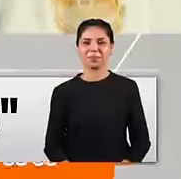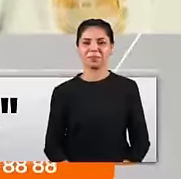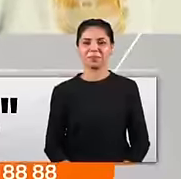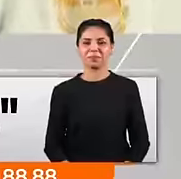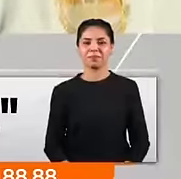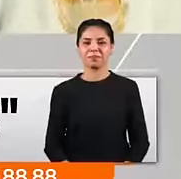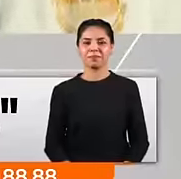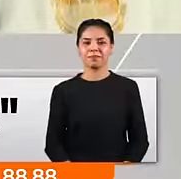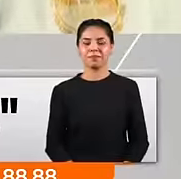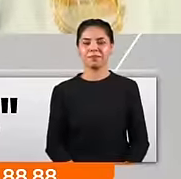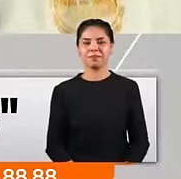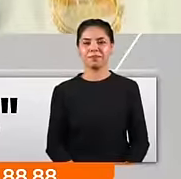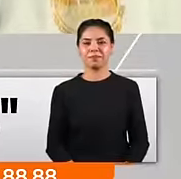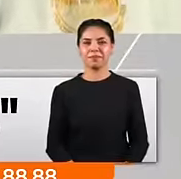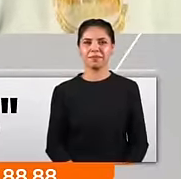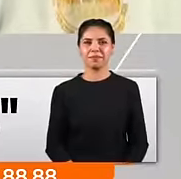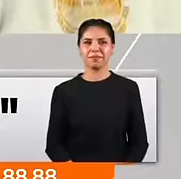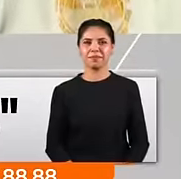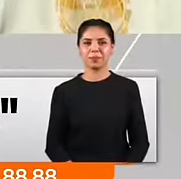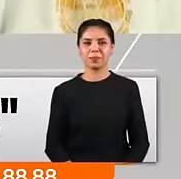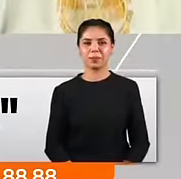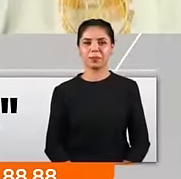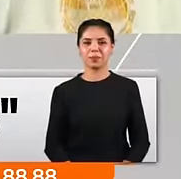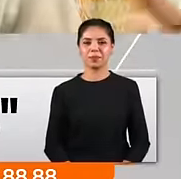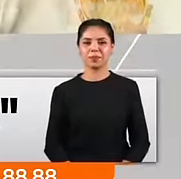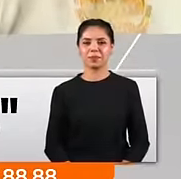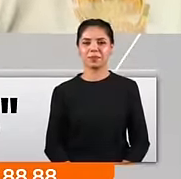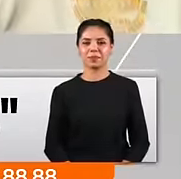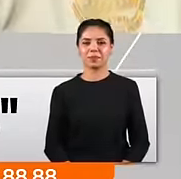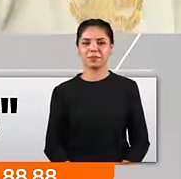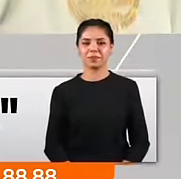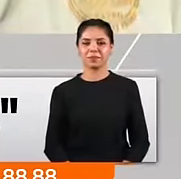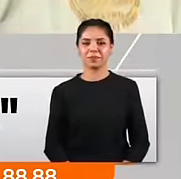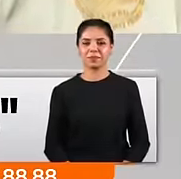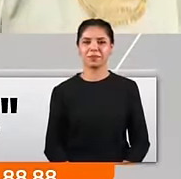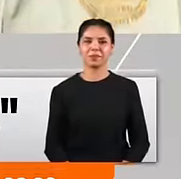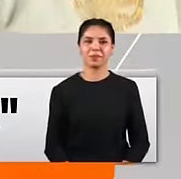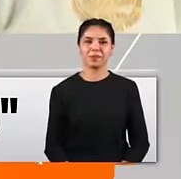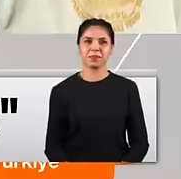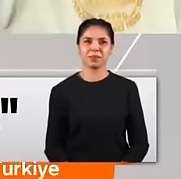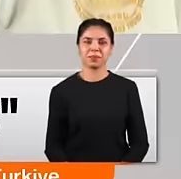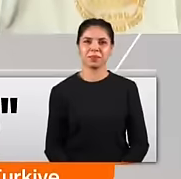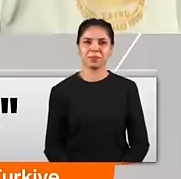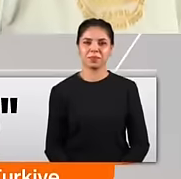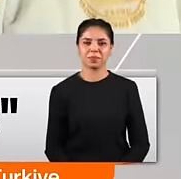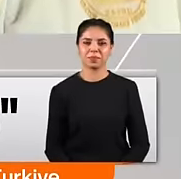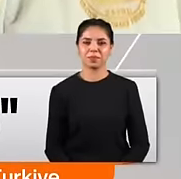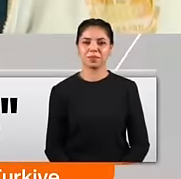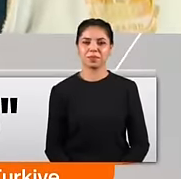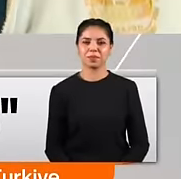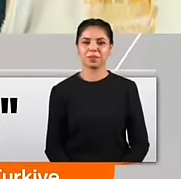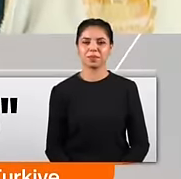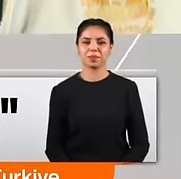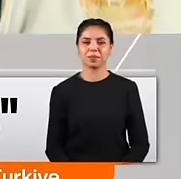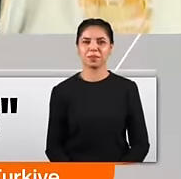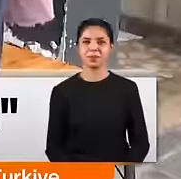Herodot'un kitaplarında geçiyor bu kokoreç. Arnavut lehçesinden Rumca'ya geçmiş. Mısır koçanı anlamında,